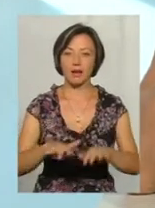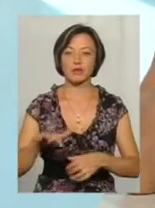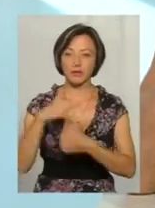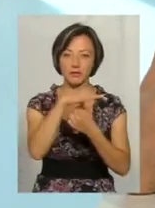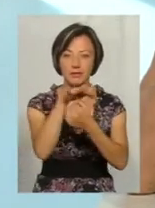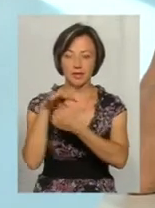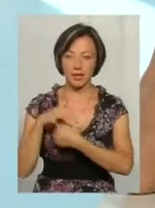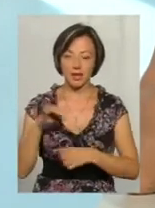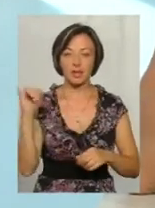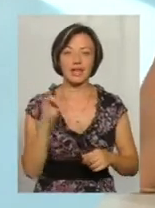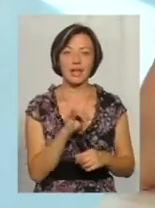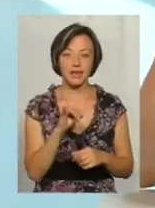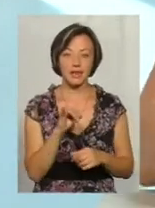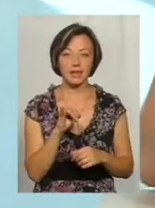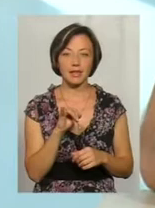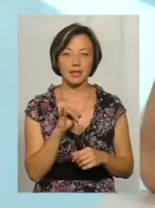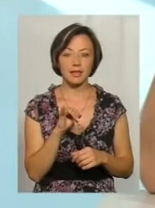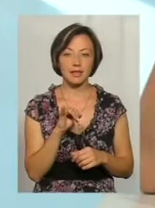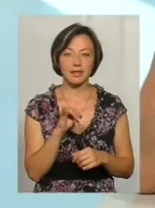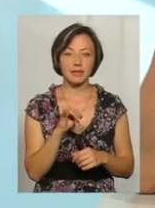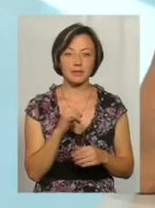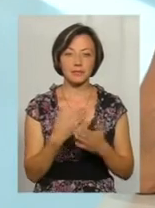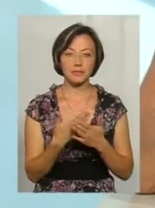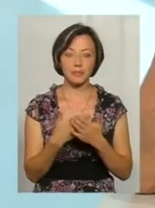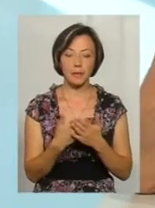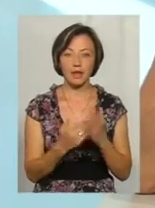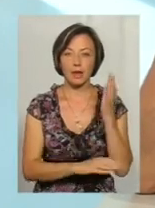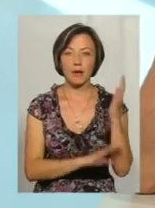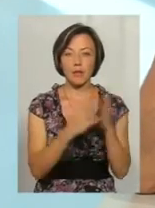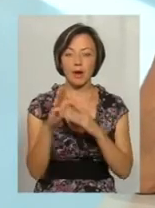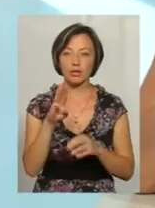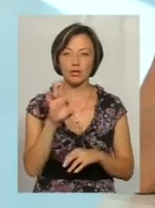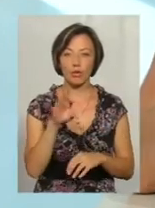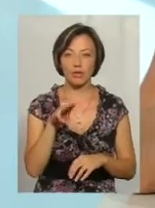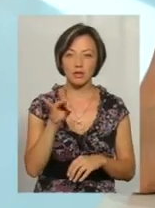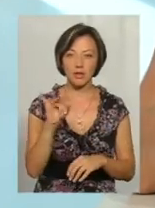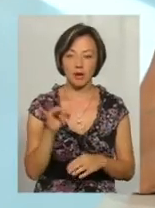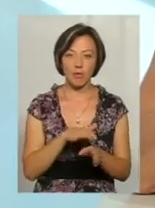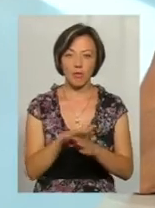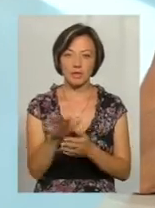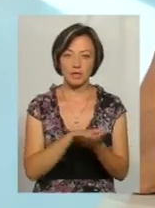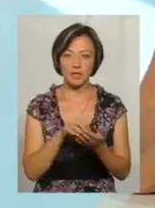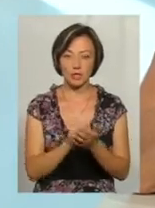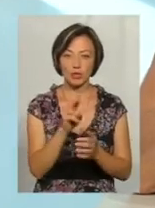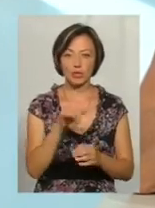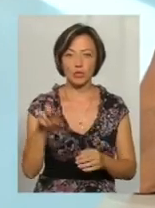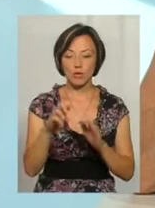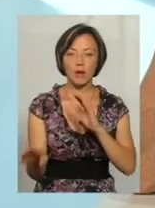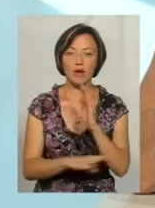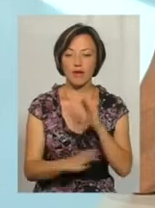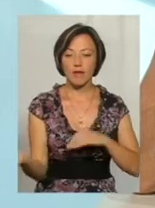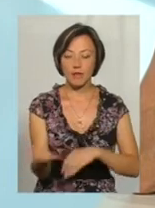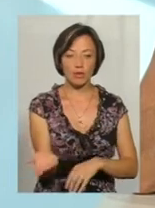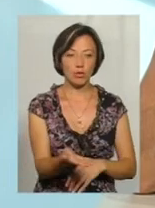над Хмельниччиною, але візьмемо парк, Національний парк Подільські Товтри. Сьогодні повністю знищуються дуби, вирубуються на